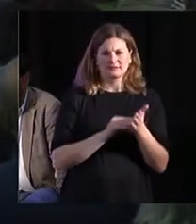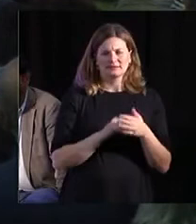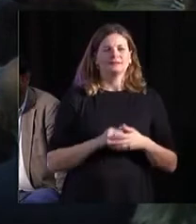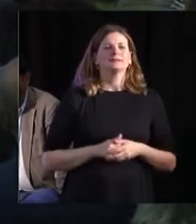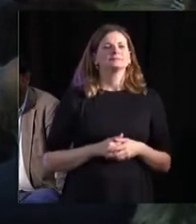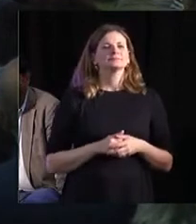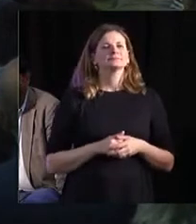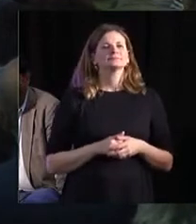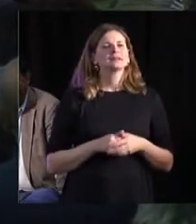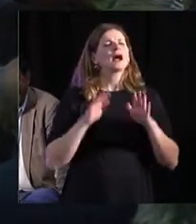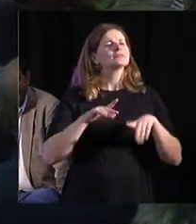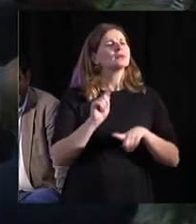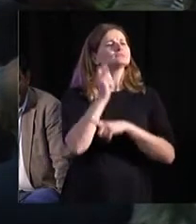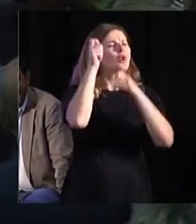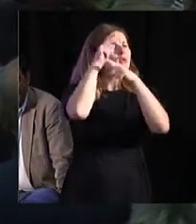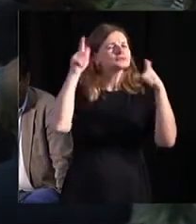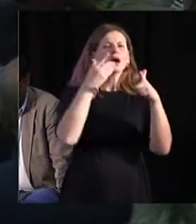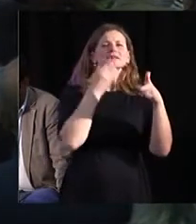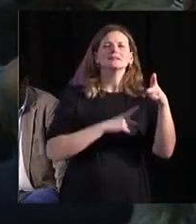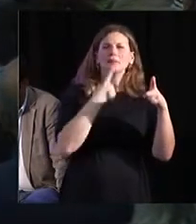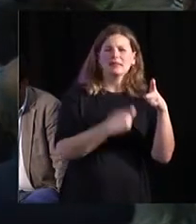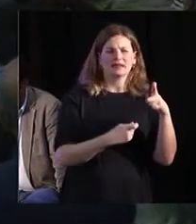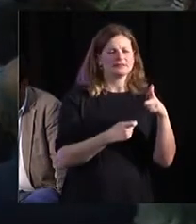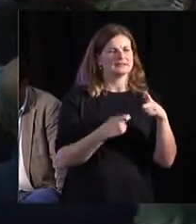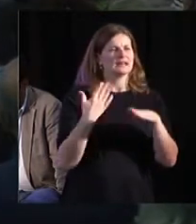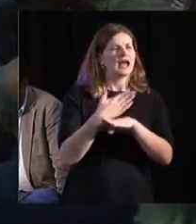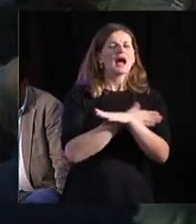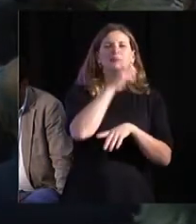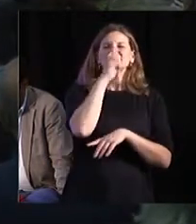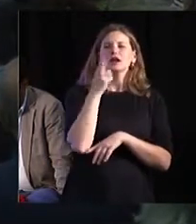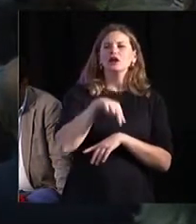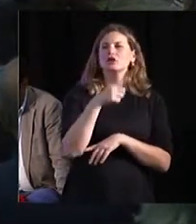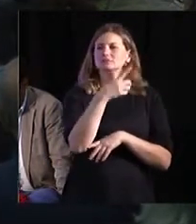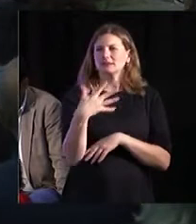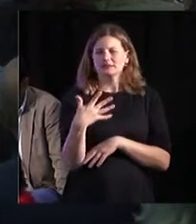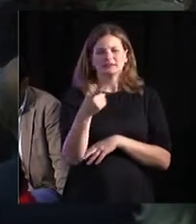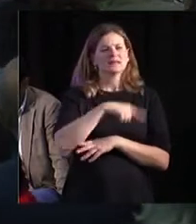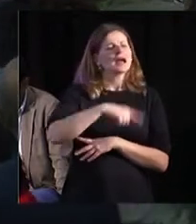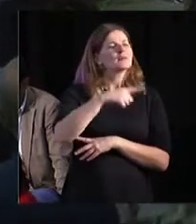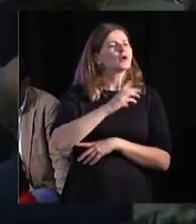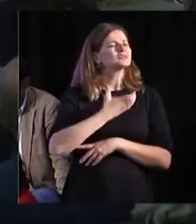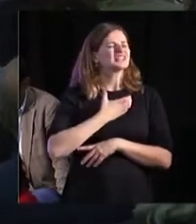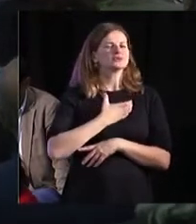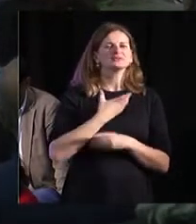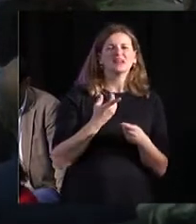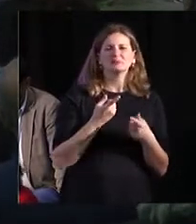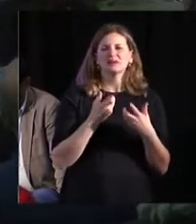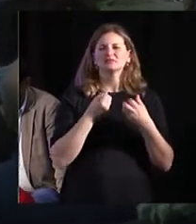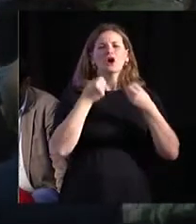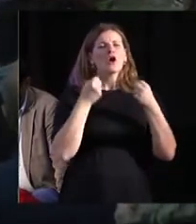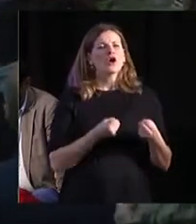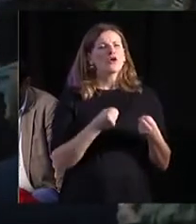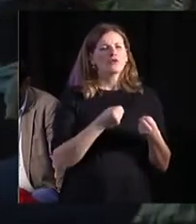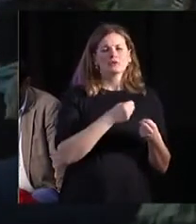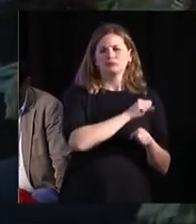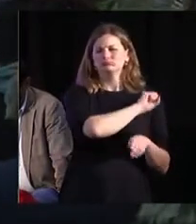fer realitat un somni que semblava molt difícil abans del 2015. Ens vam trobar un ajuntament que era fort amb els dèbils